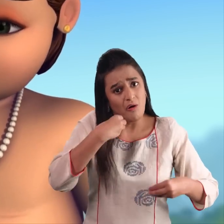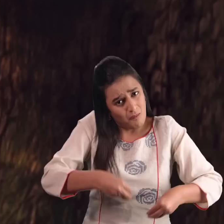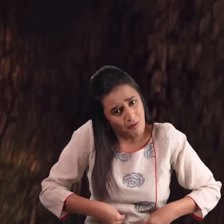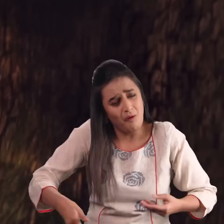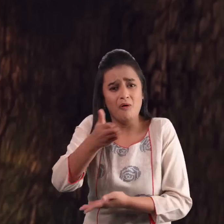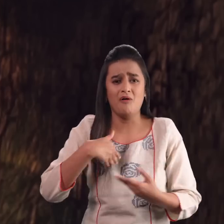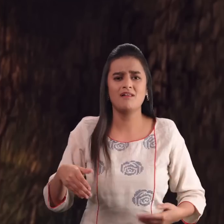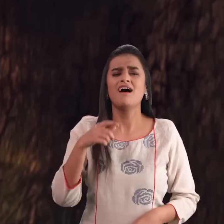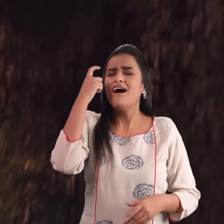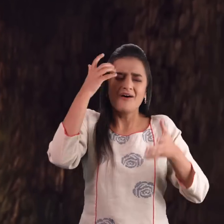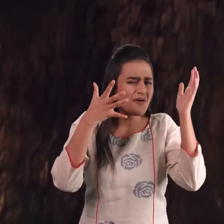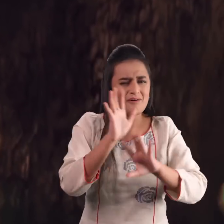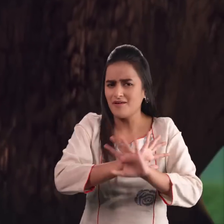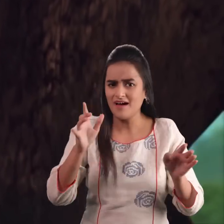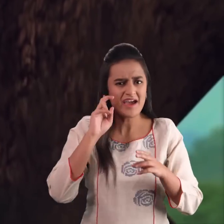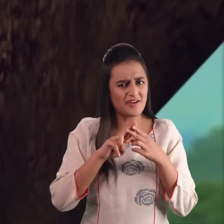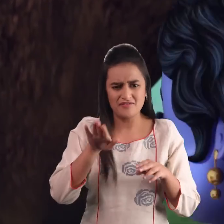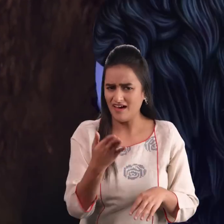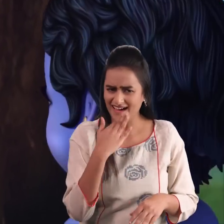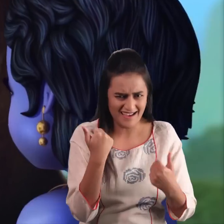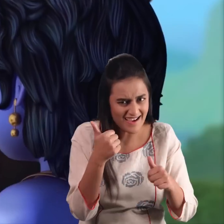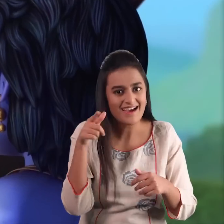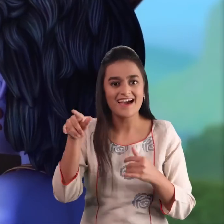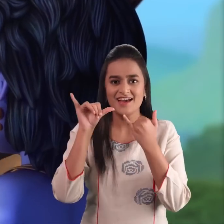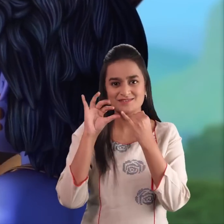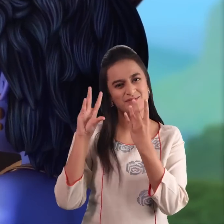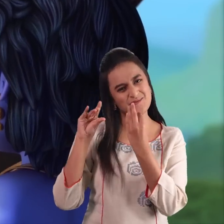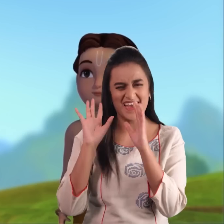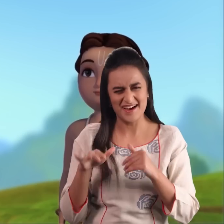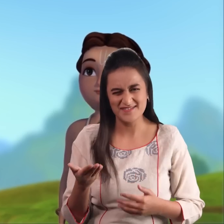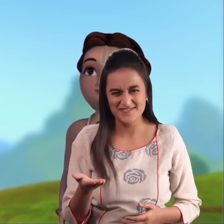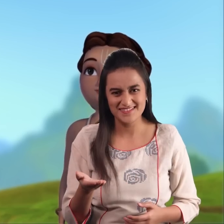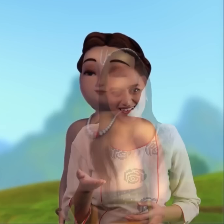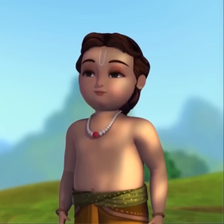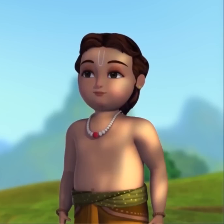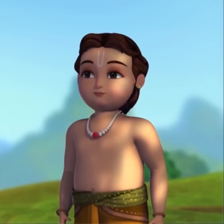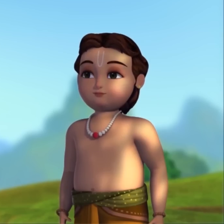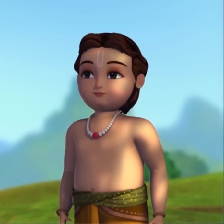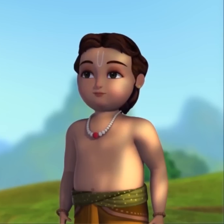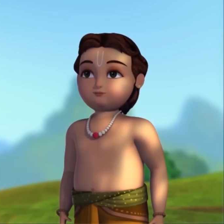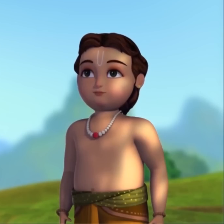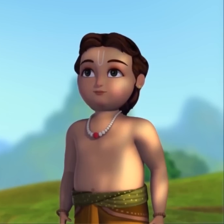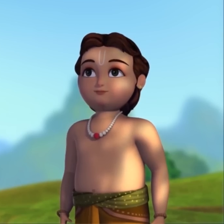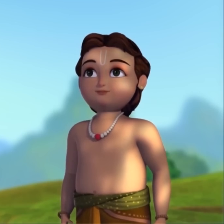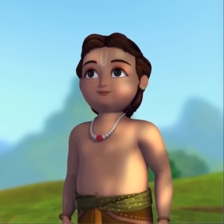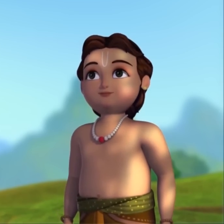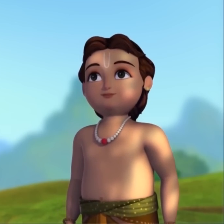मर जाएंगे। चलो, माखन की तृप्ति ना मिली तो क्या हुआ, कृष्ण की बांसुरी तो है।